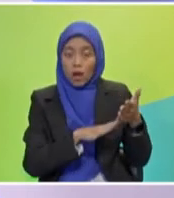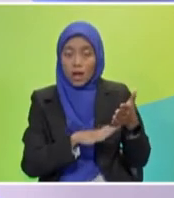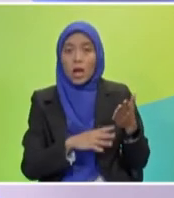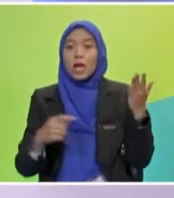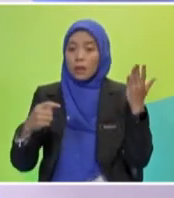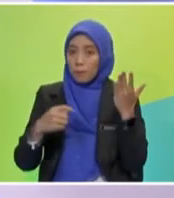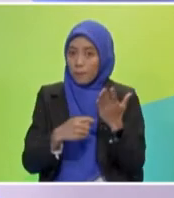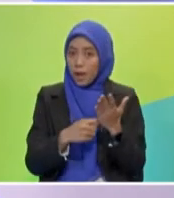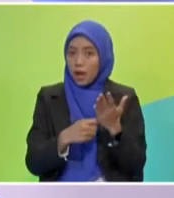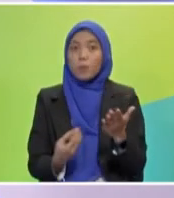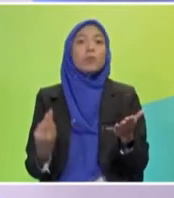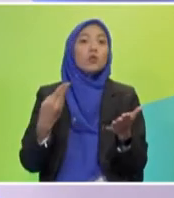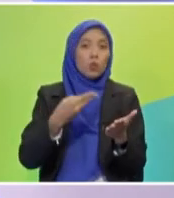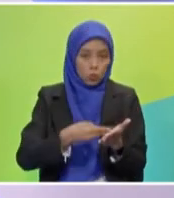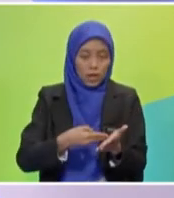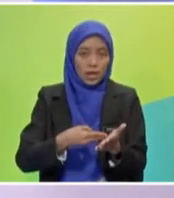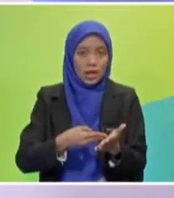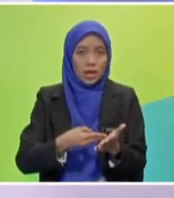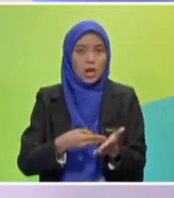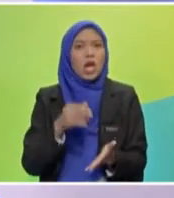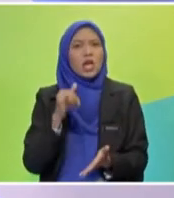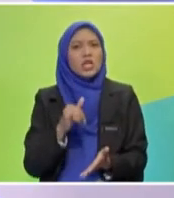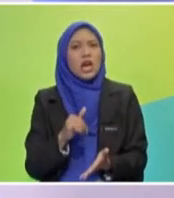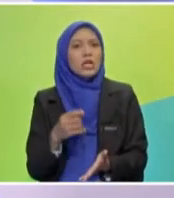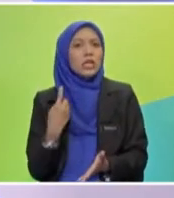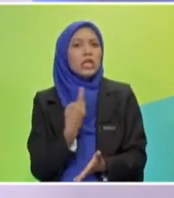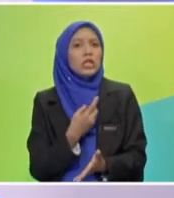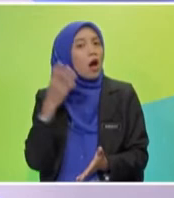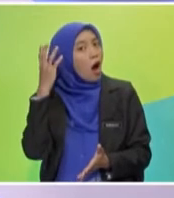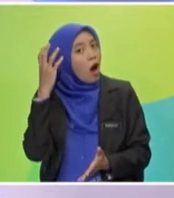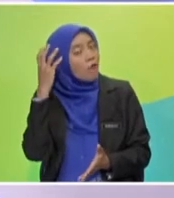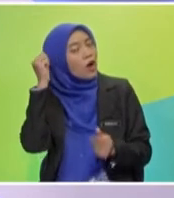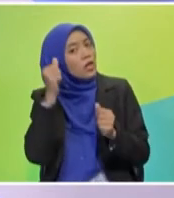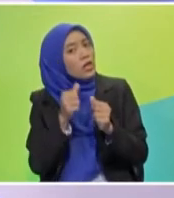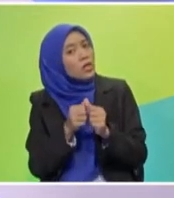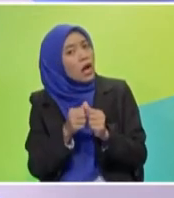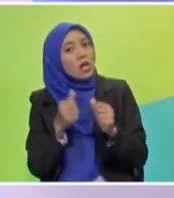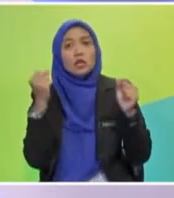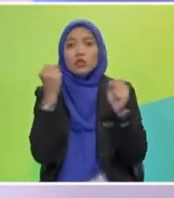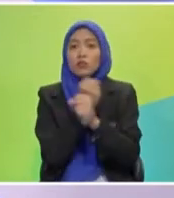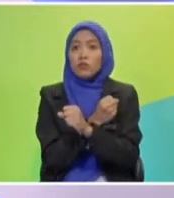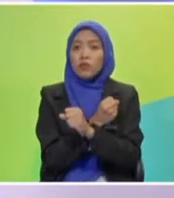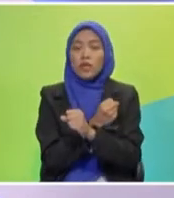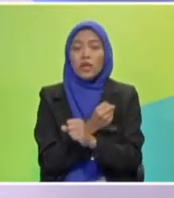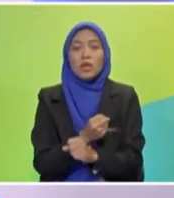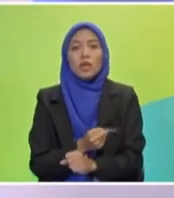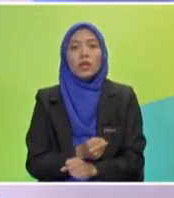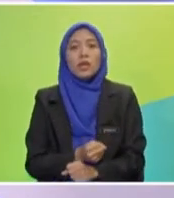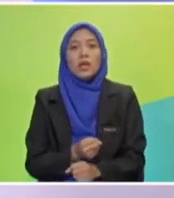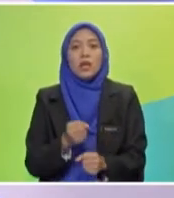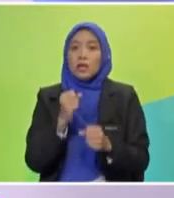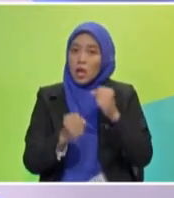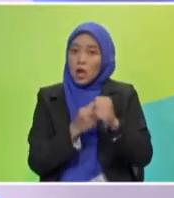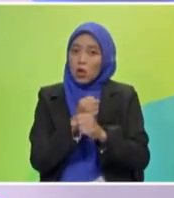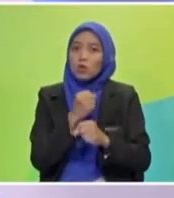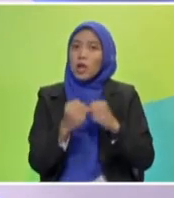tambah berulang. Yang kita hafal, yang kita ingat, CV-CV yang kita akan bawa pada tahun-tahun